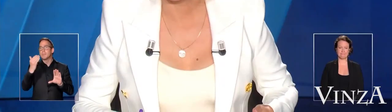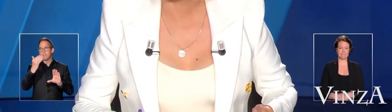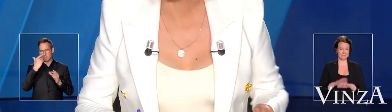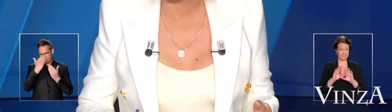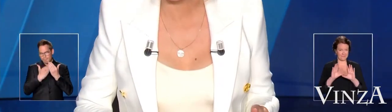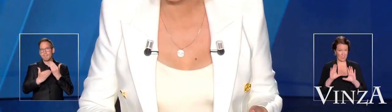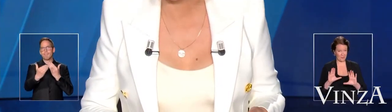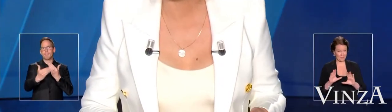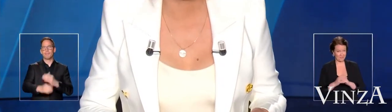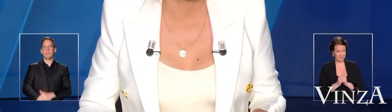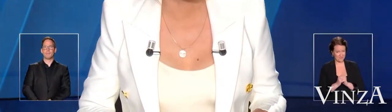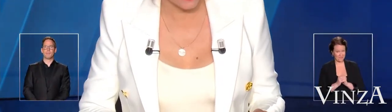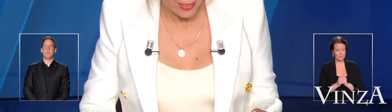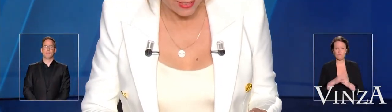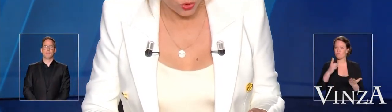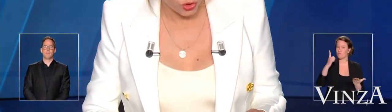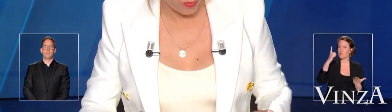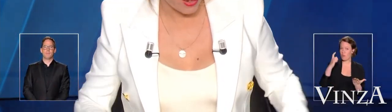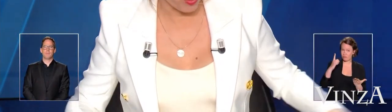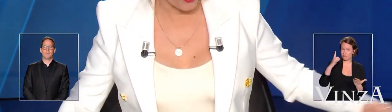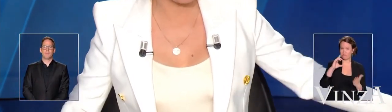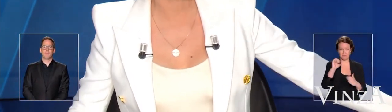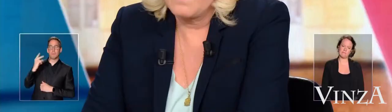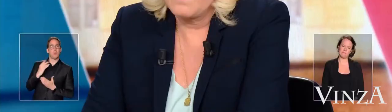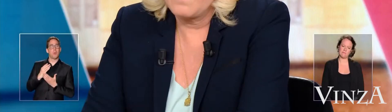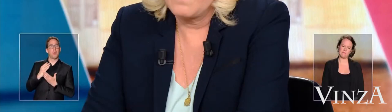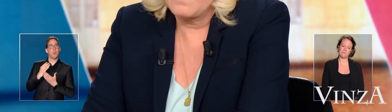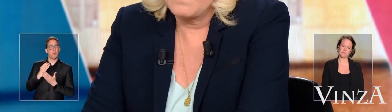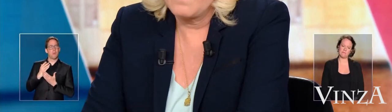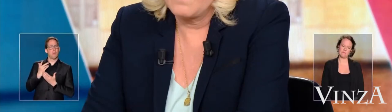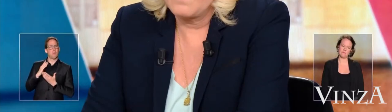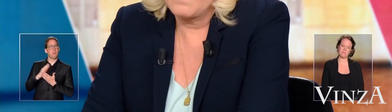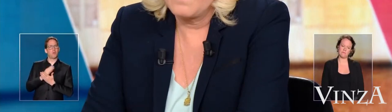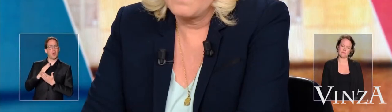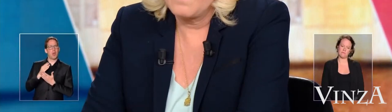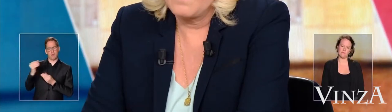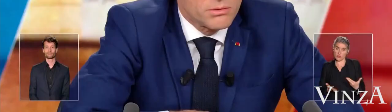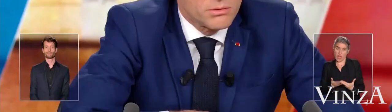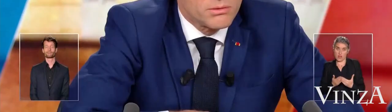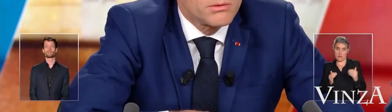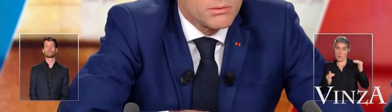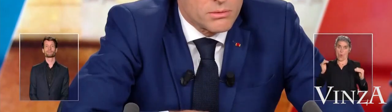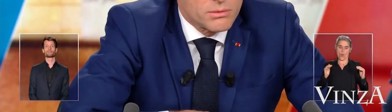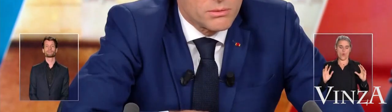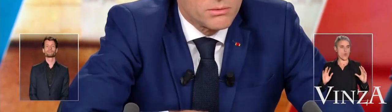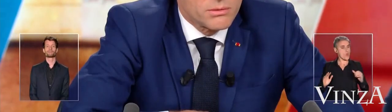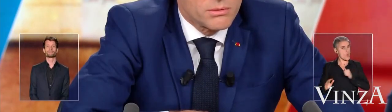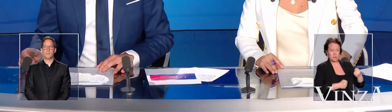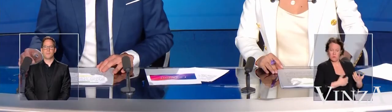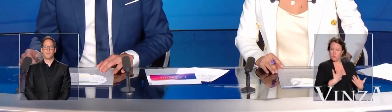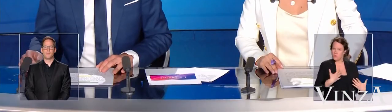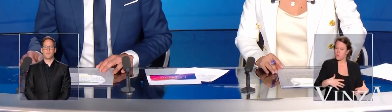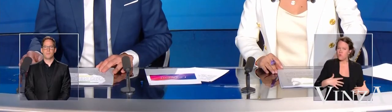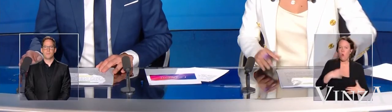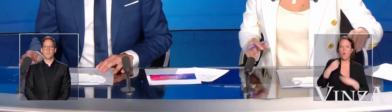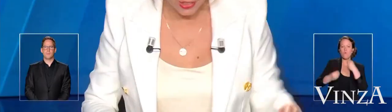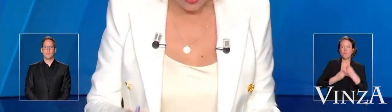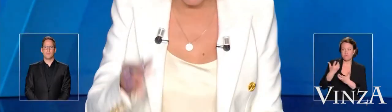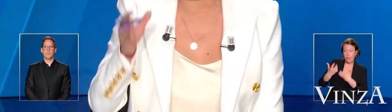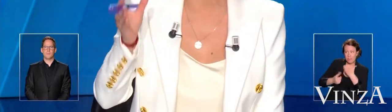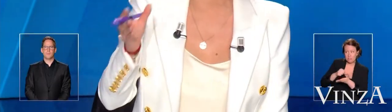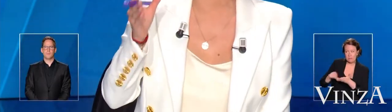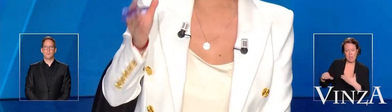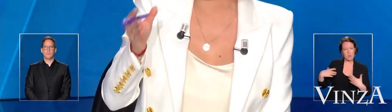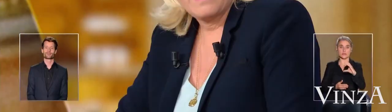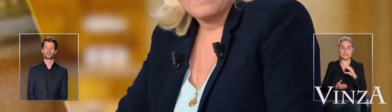Eh bien, on va commencer, si vous voulez bien, l'un et l'autre, par le premier thème de ce débat. C'est donc le pouvoir d'achat. Les prix ne cessent d'augmenter. Marine